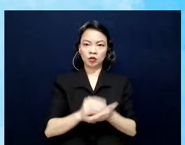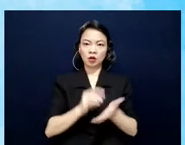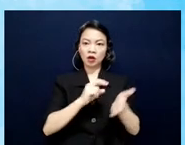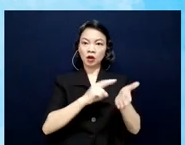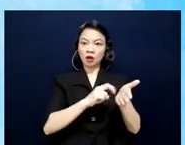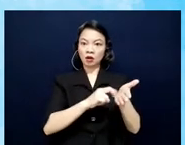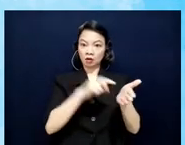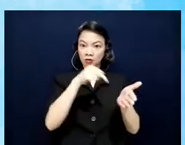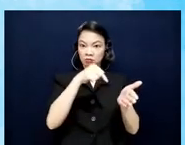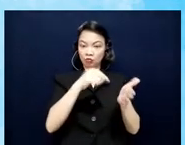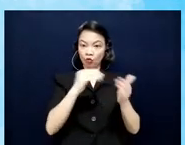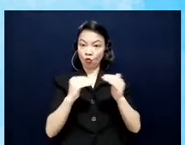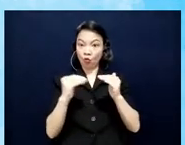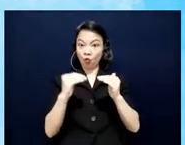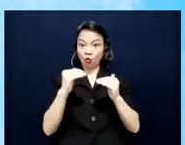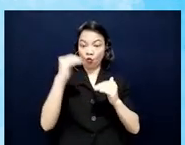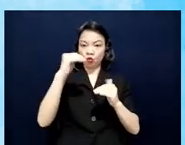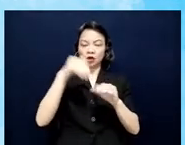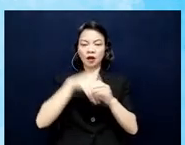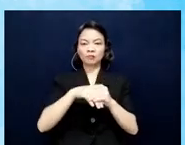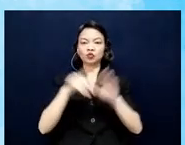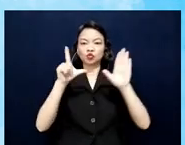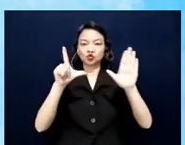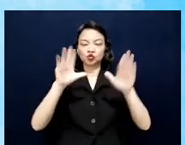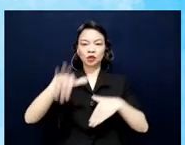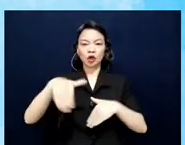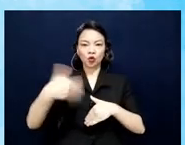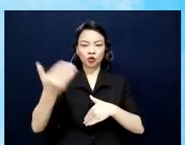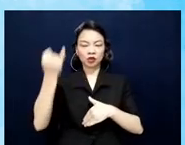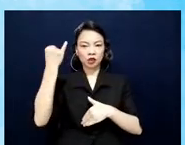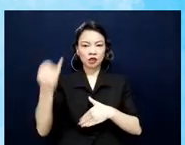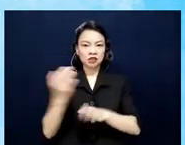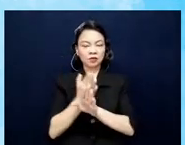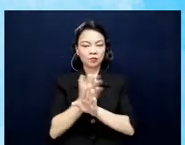meningkat dalam 7 tahun terakhir sebelum pandemi